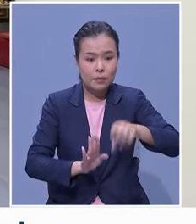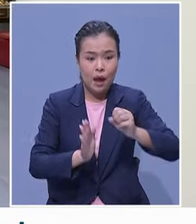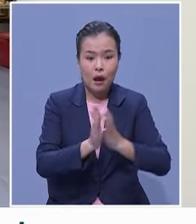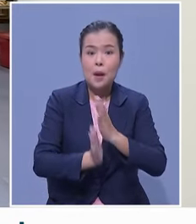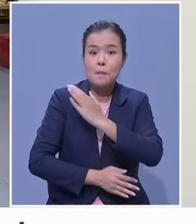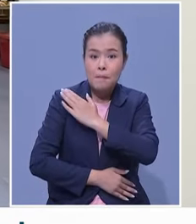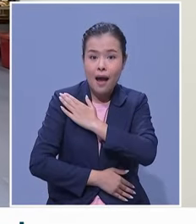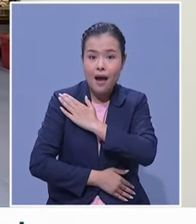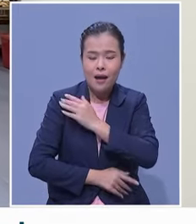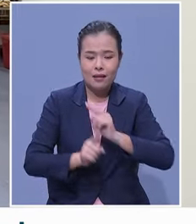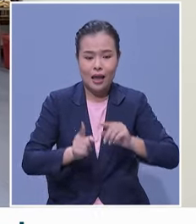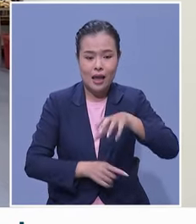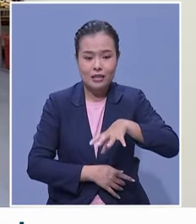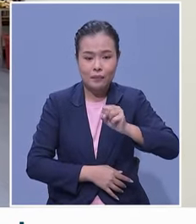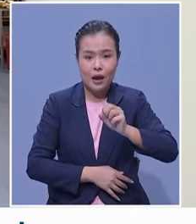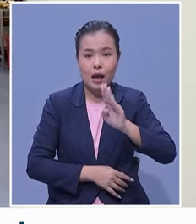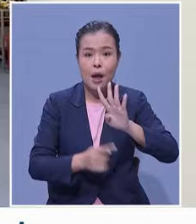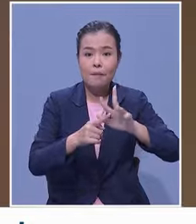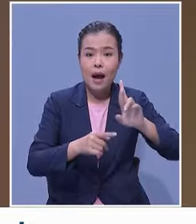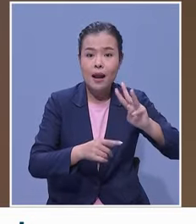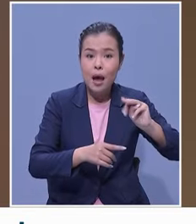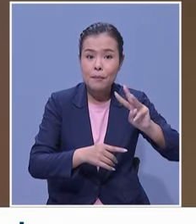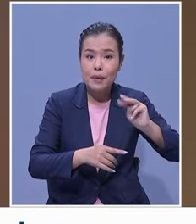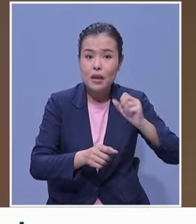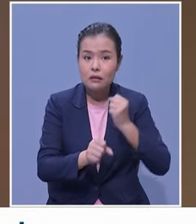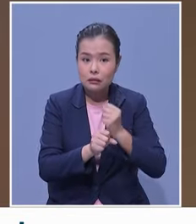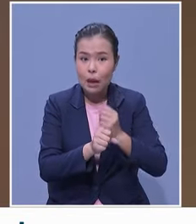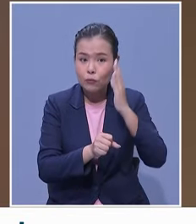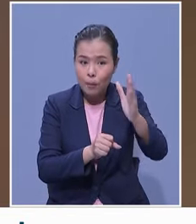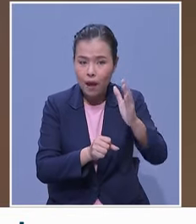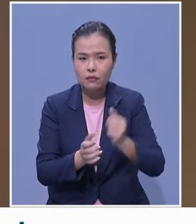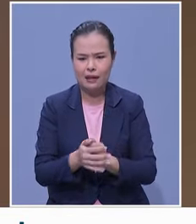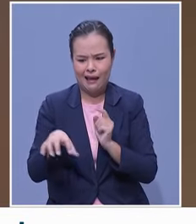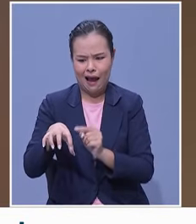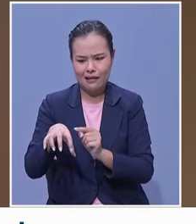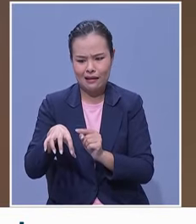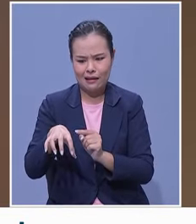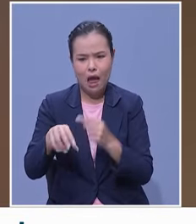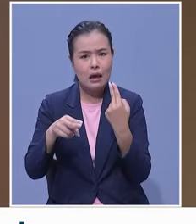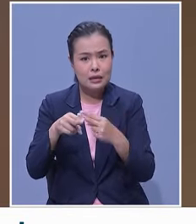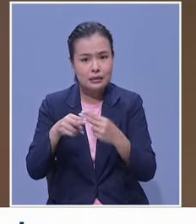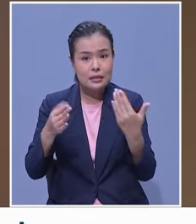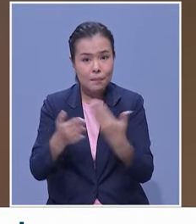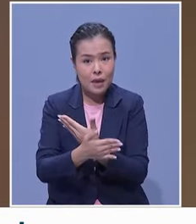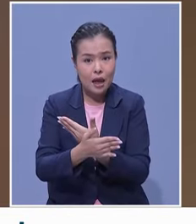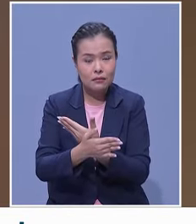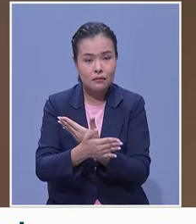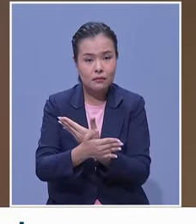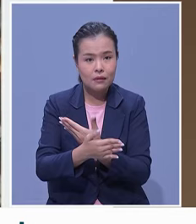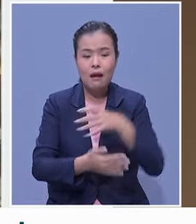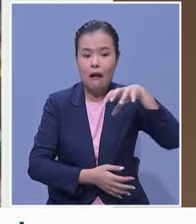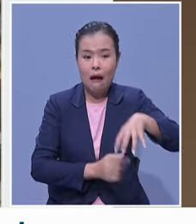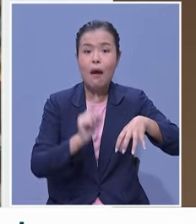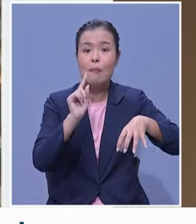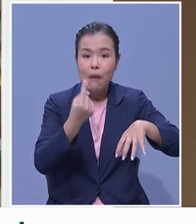แต่มาทำเป็นสำนักบารมีพุทโธรักษาอีกแบบนี้เหรออคือปิดสำนักแรกแล้วก็บอกว่าเปลี่ยนชื่อจากสำนักเดิมเนี่ยมาเป็นสำนัก